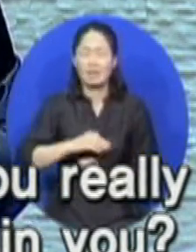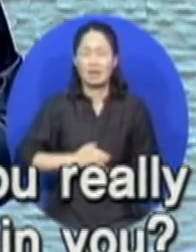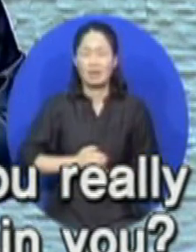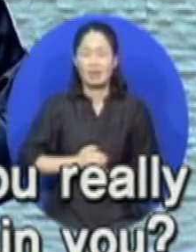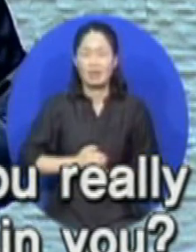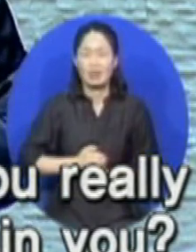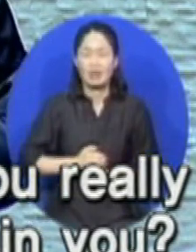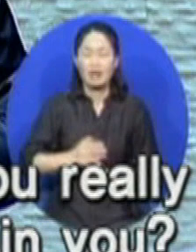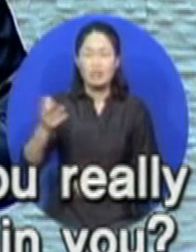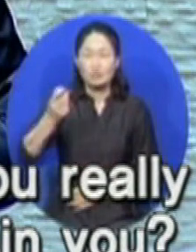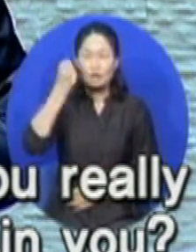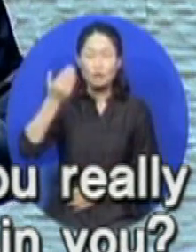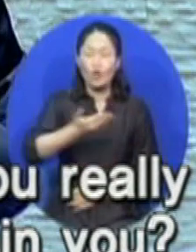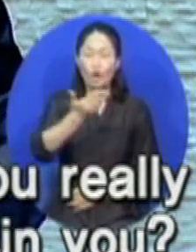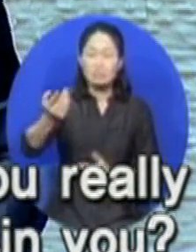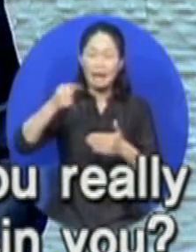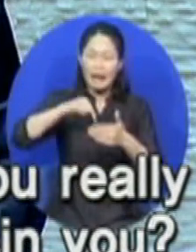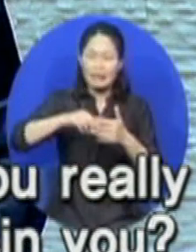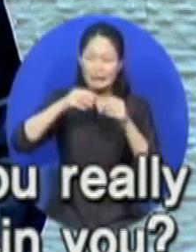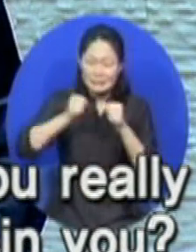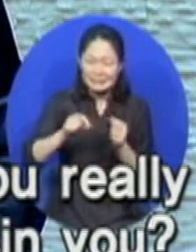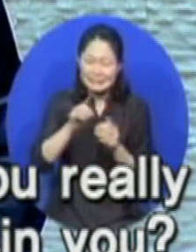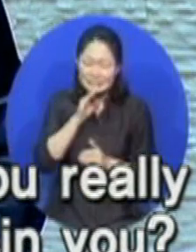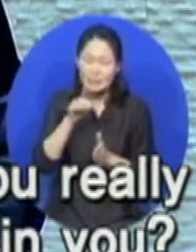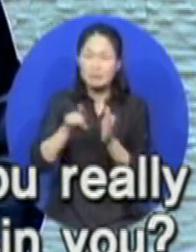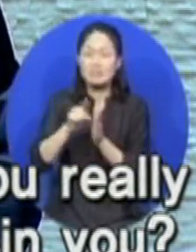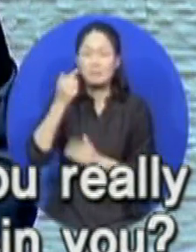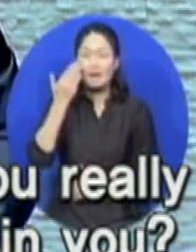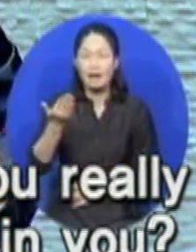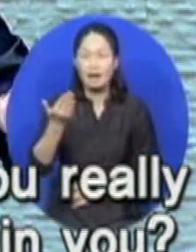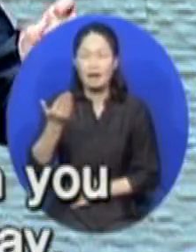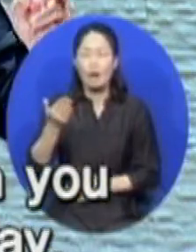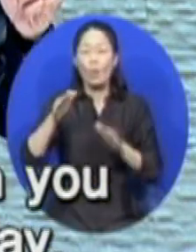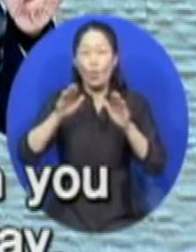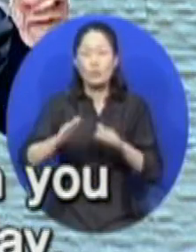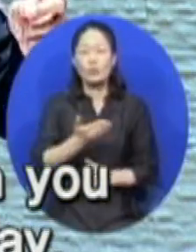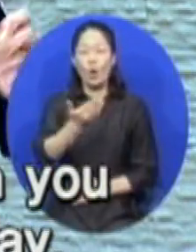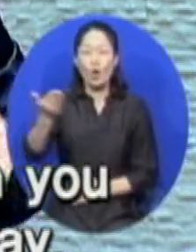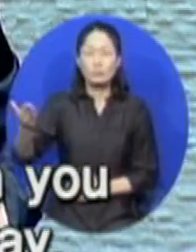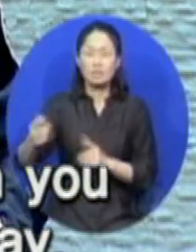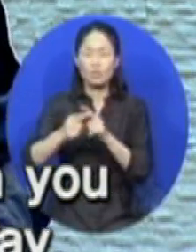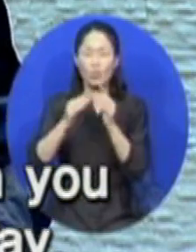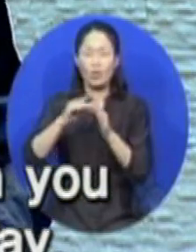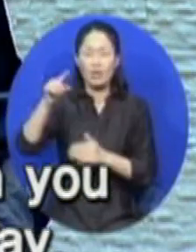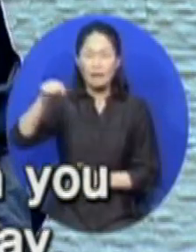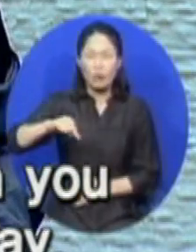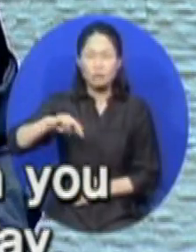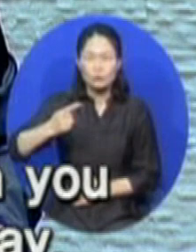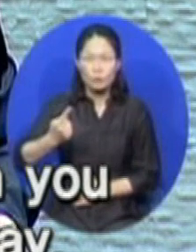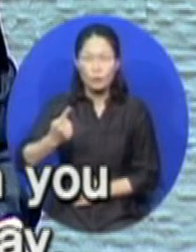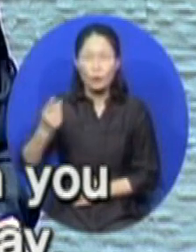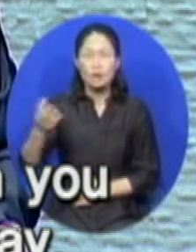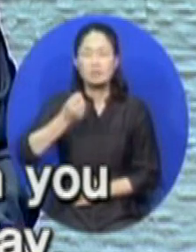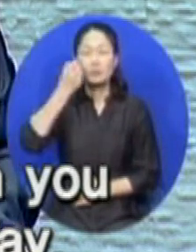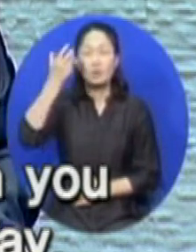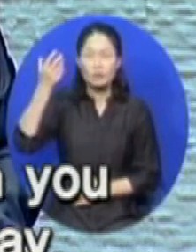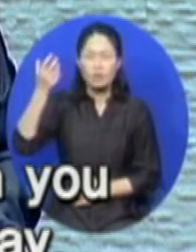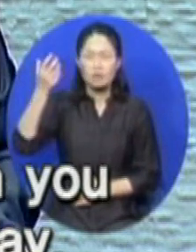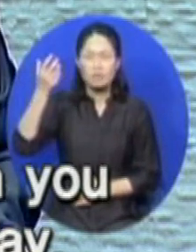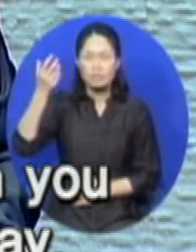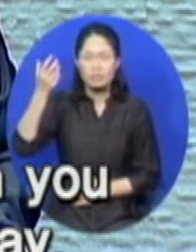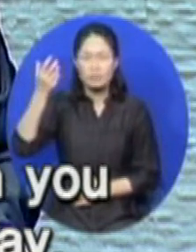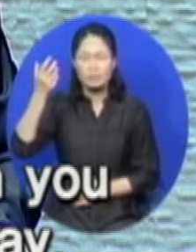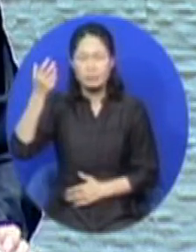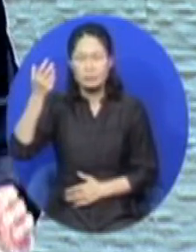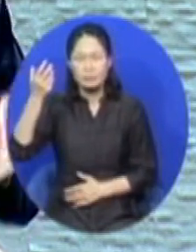성령님 여러분 안에 계신 거 진짜 믿습니까 오늘 여러분이 교회에 나오신 거 보니까 성령님이 여러분이 계신 게